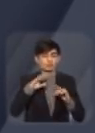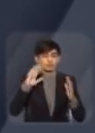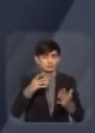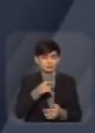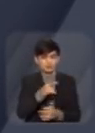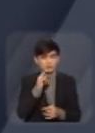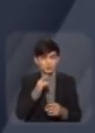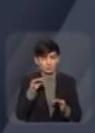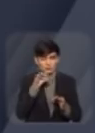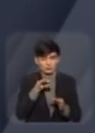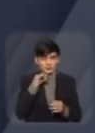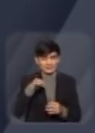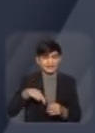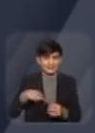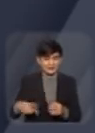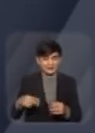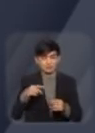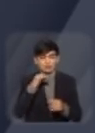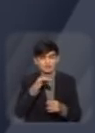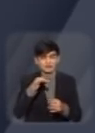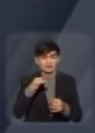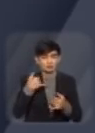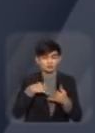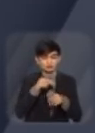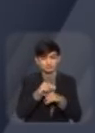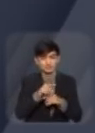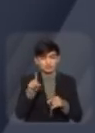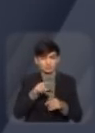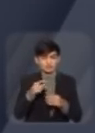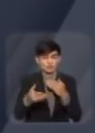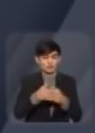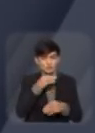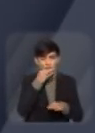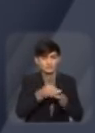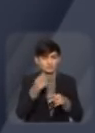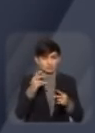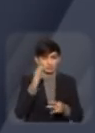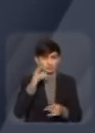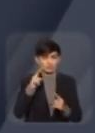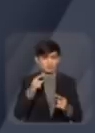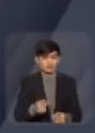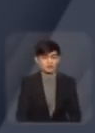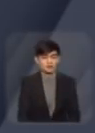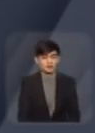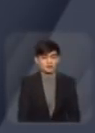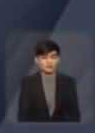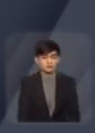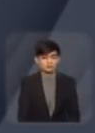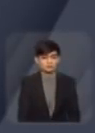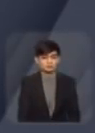большому. Осы жағдай үшін директор аудандық білім басқармасына дейін неген жауапқа тартылмайды?